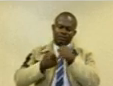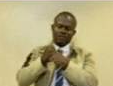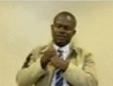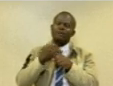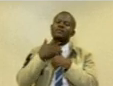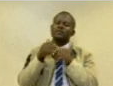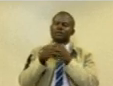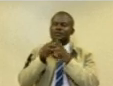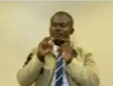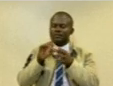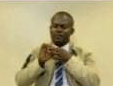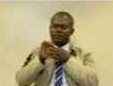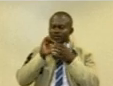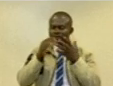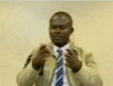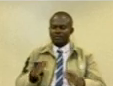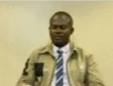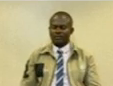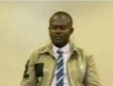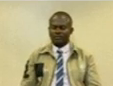ubu bufatanye